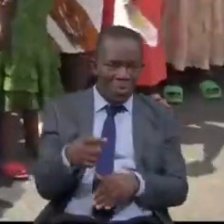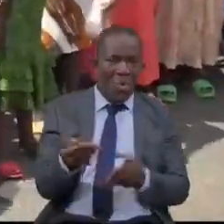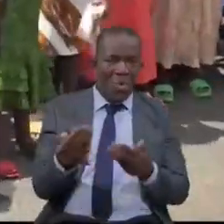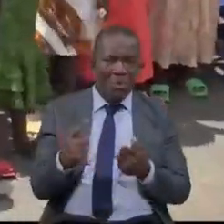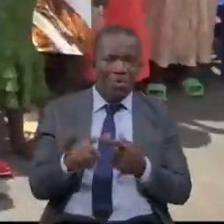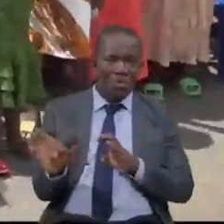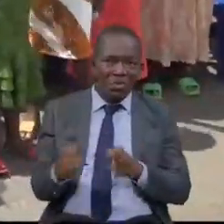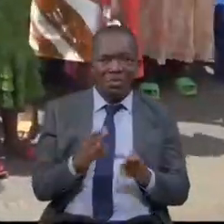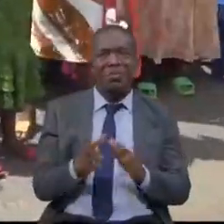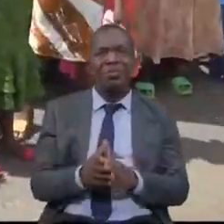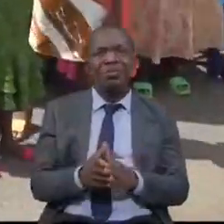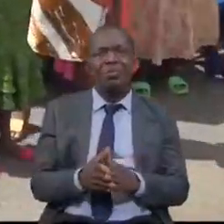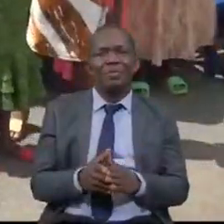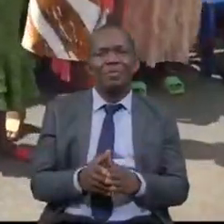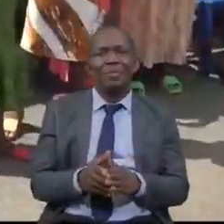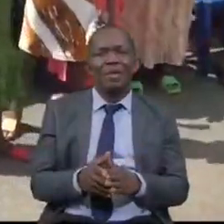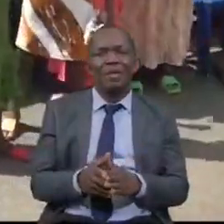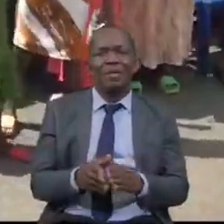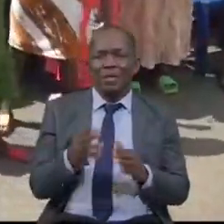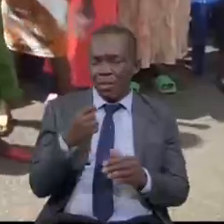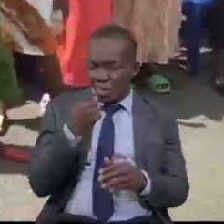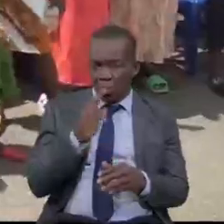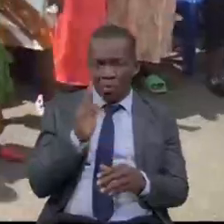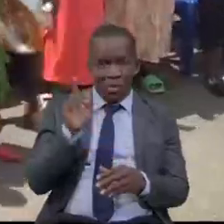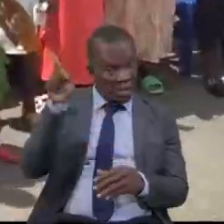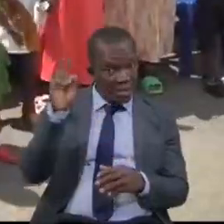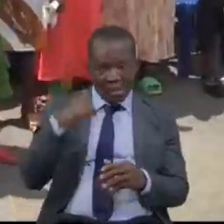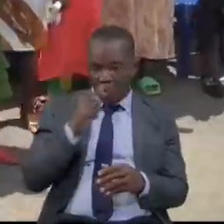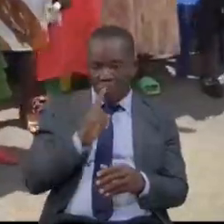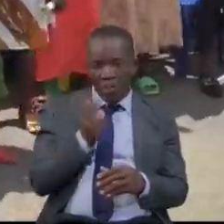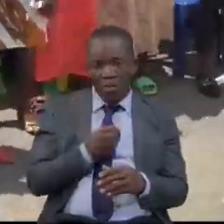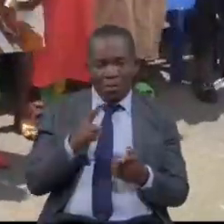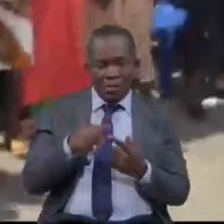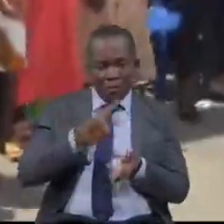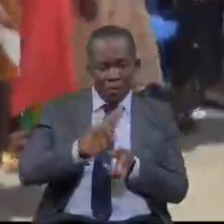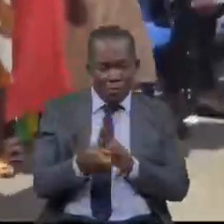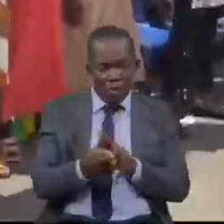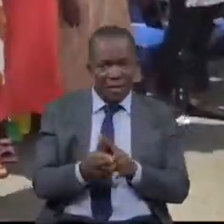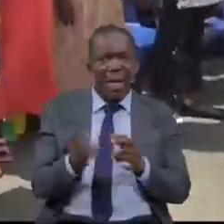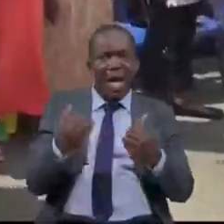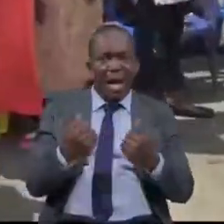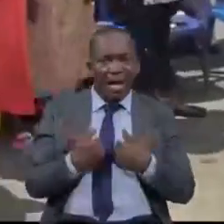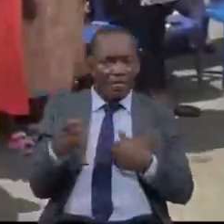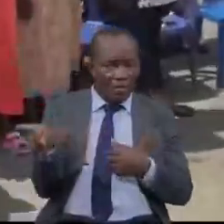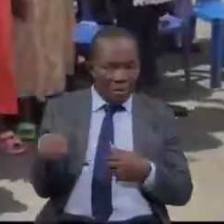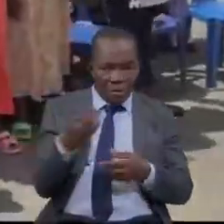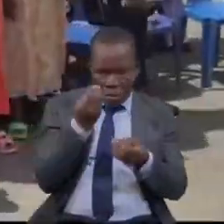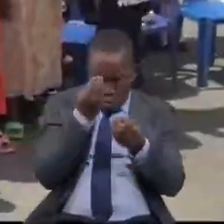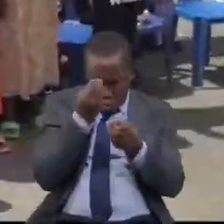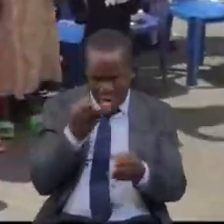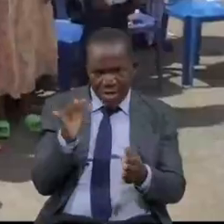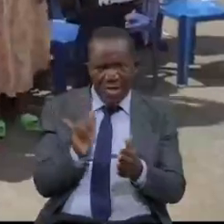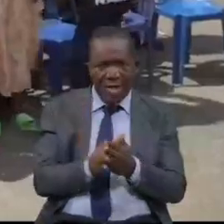Nous allons de nous repentir. Est-ce que tu observes ça? Est-ce que tu t'es repenti? Il nous a dit de faire